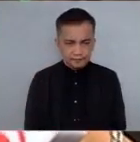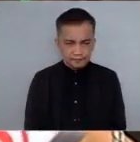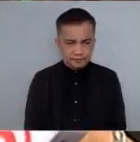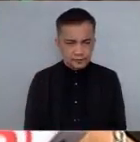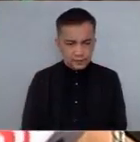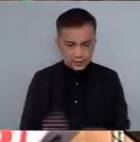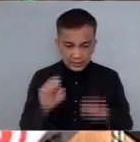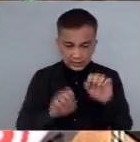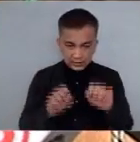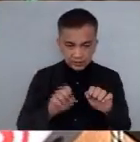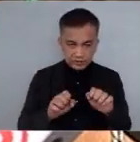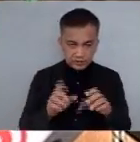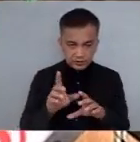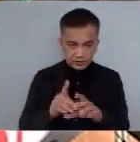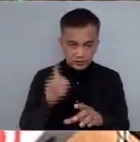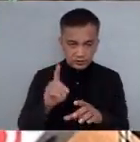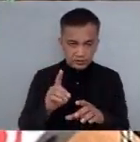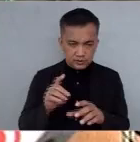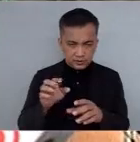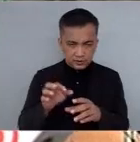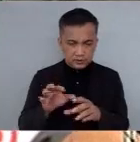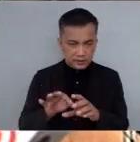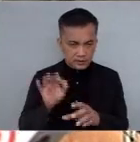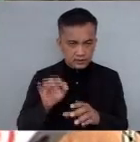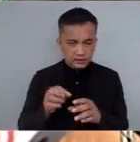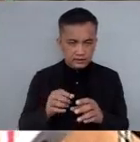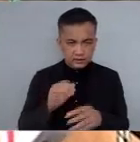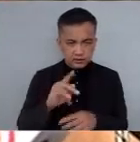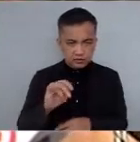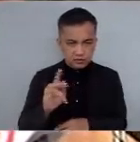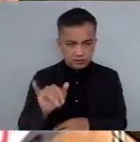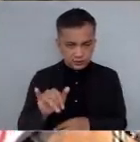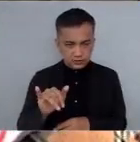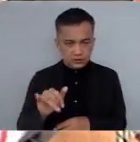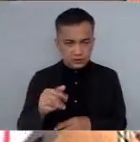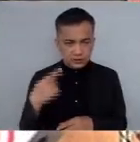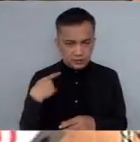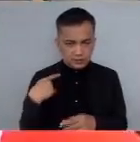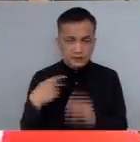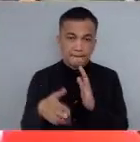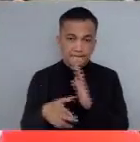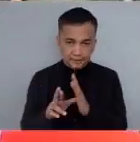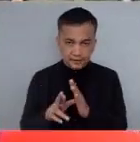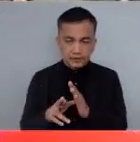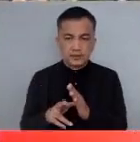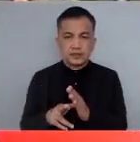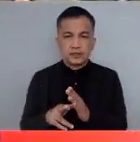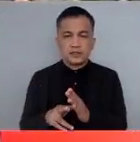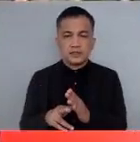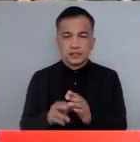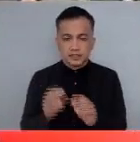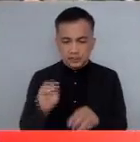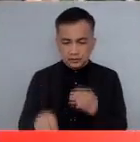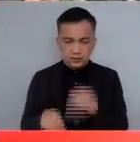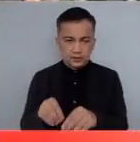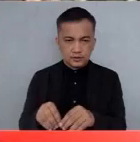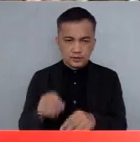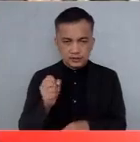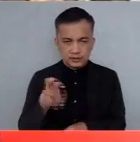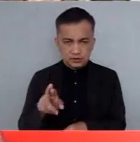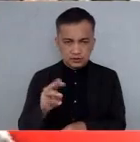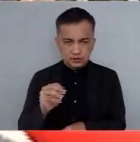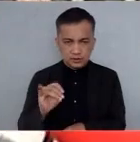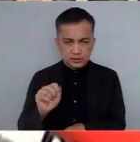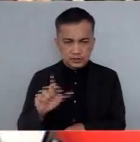yung mga findings niya during the autopsy, magkakaroon pa rin ng peer review para magkaroon ng inputs yung mga senior medical legal